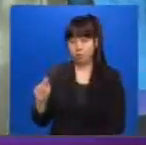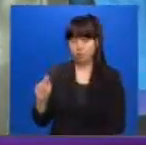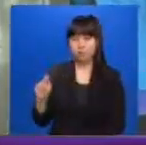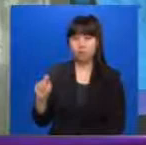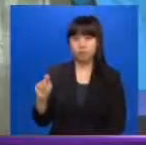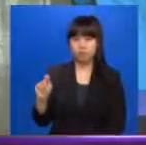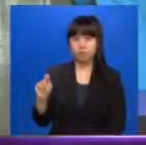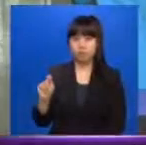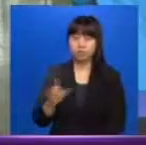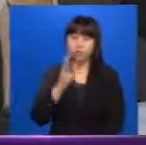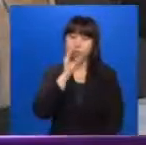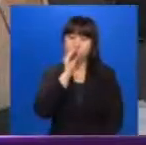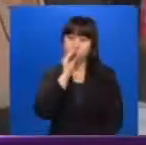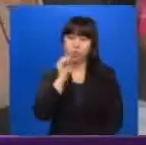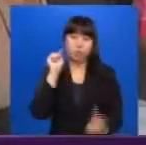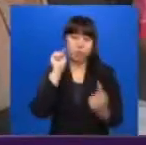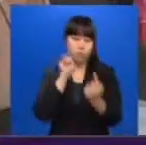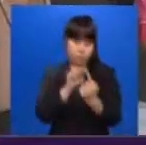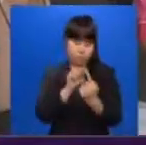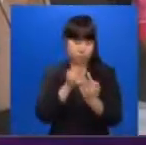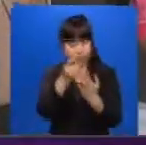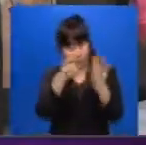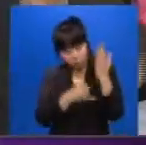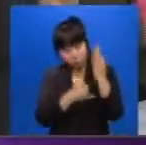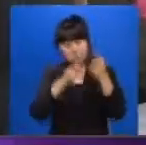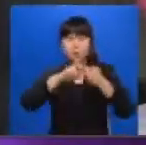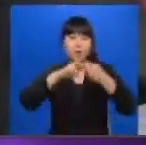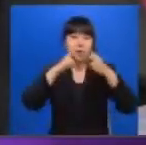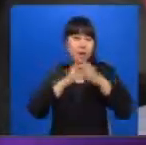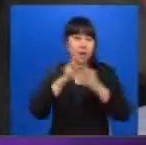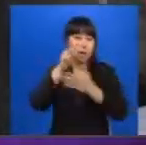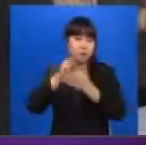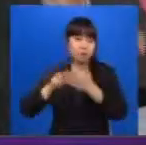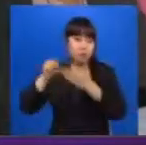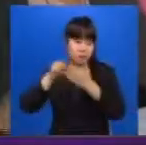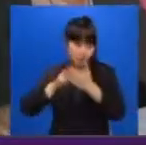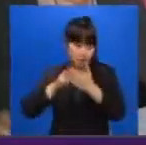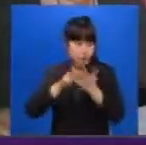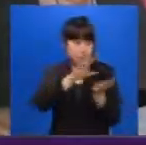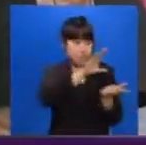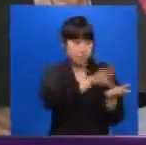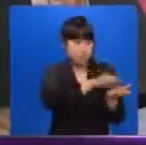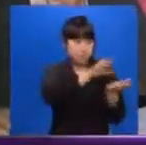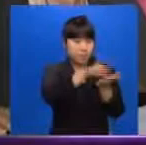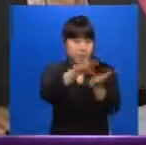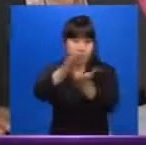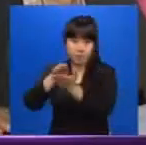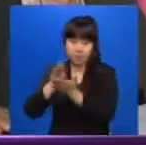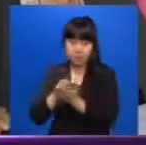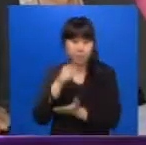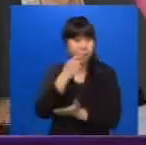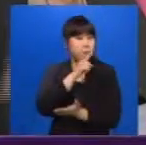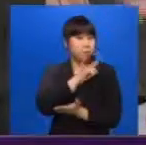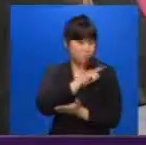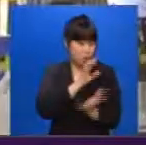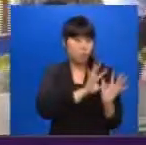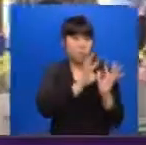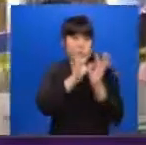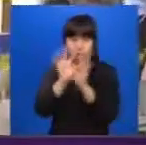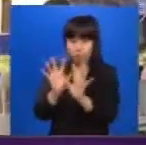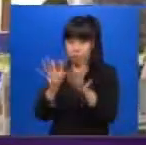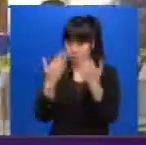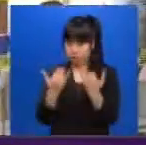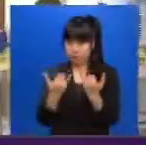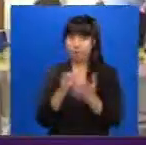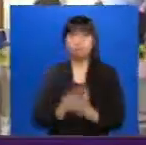ไปทางกต่อก็กล่าวถึงการลงพื้นที่เพื่อรับฟังปัญหาการเลือกตั้งในพื้นที่ภาคใต้ร่วมกับทุกฝ่ายที่เกี่ยวข้องลงพื้นที่